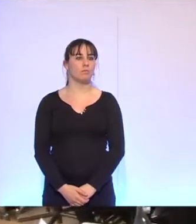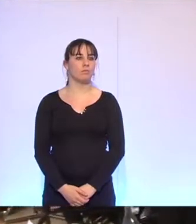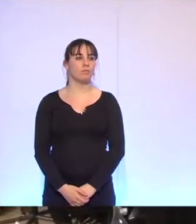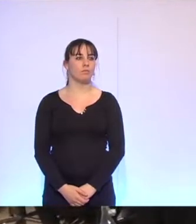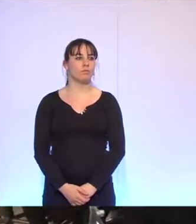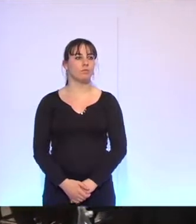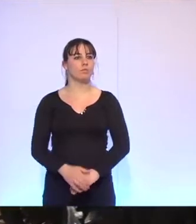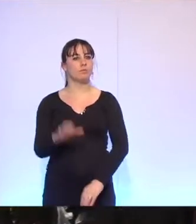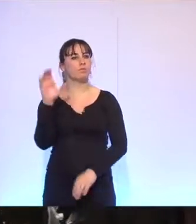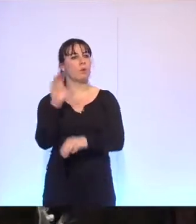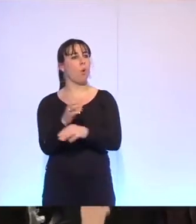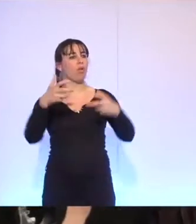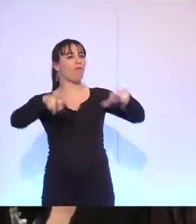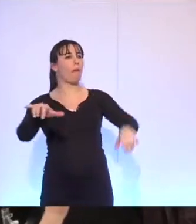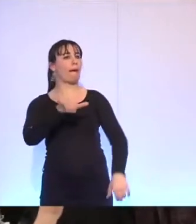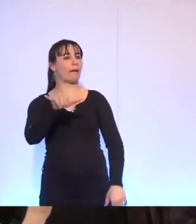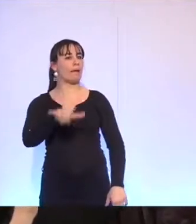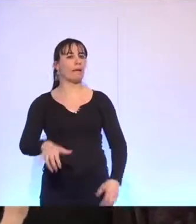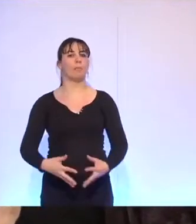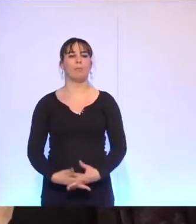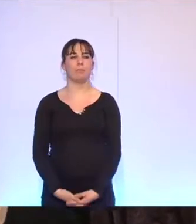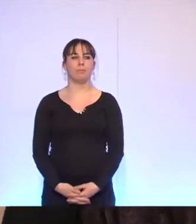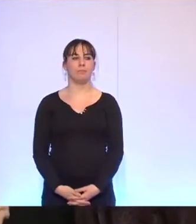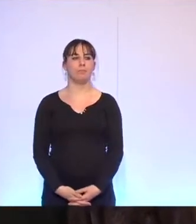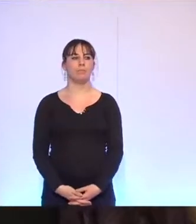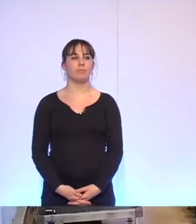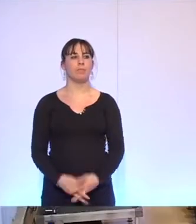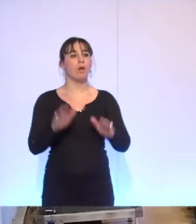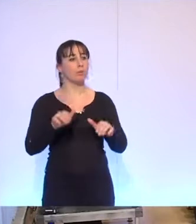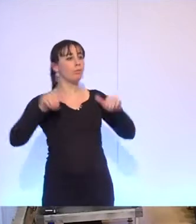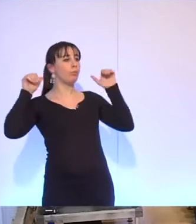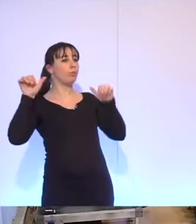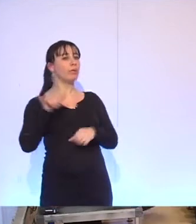Qui est contre cette délibération? Qui s'abstient?